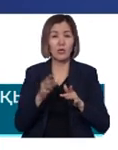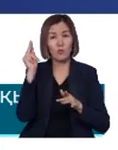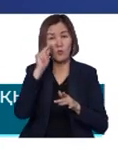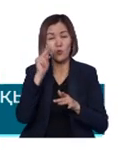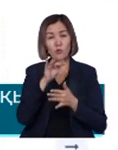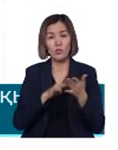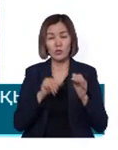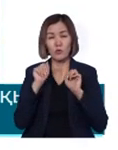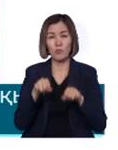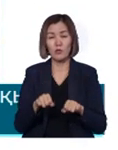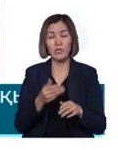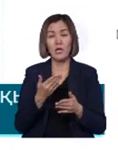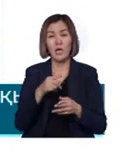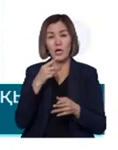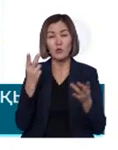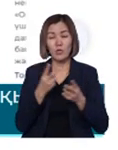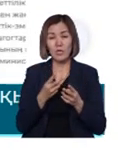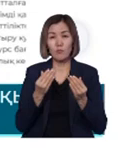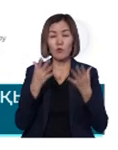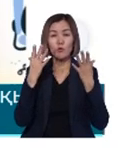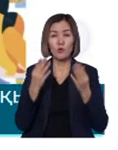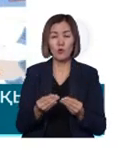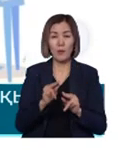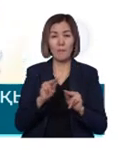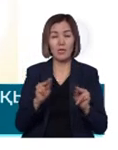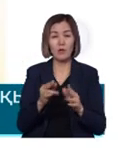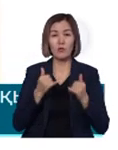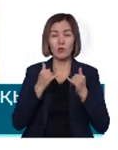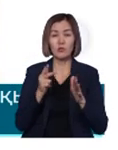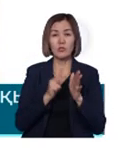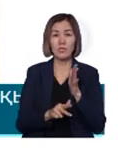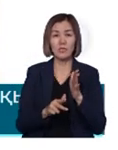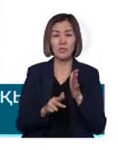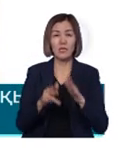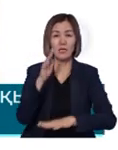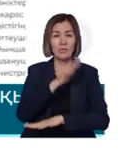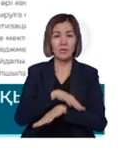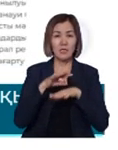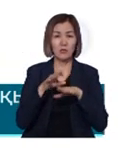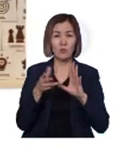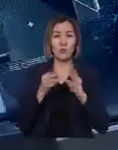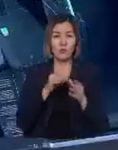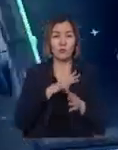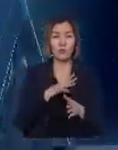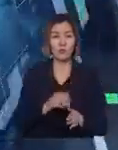алуға мүмкіндік бар. Айта кетейік, бүгінгі таңда елдегі педагогтар үшін 80-нен аса тренинг өткізілген.